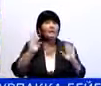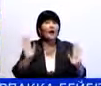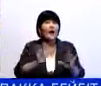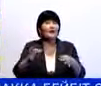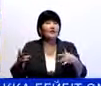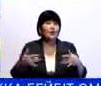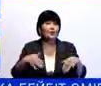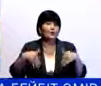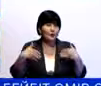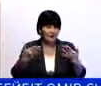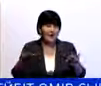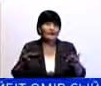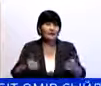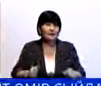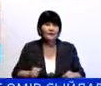шашуын арнады.